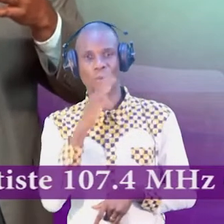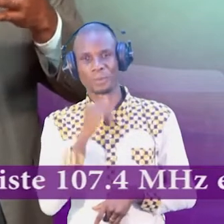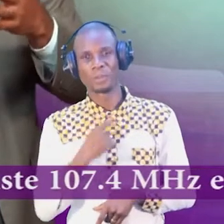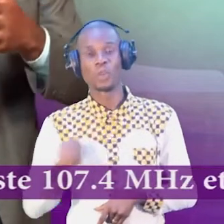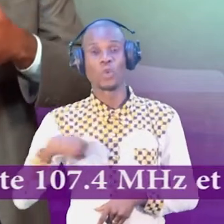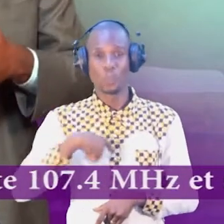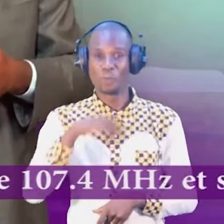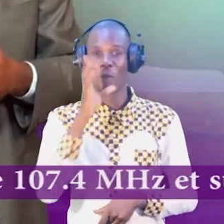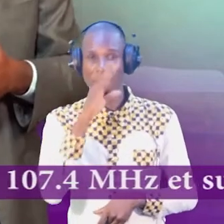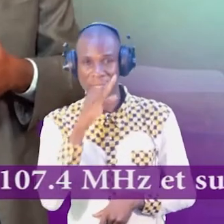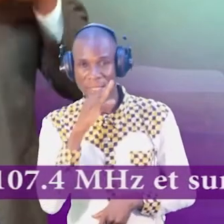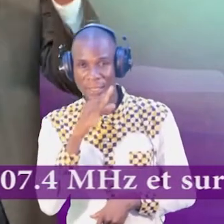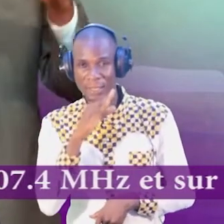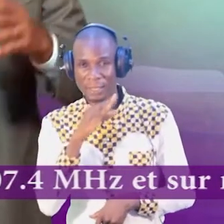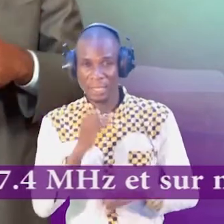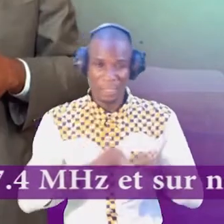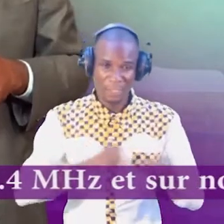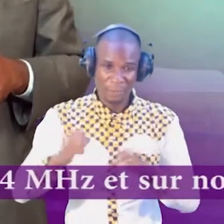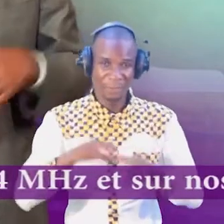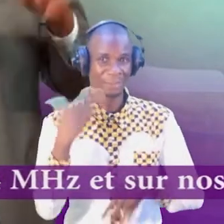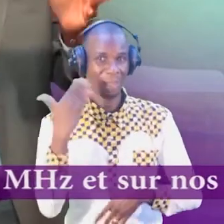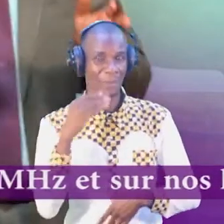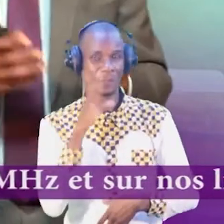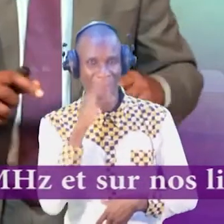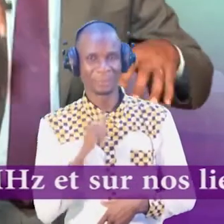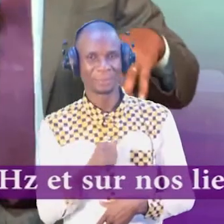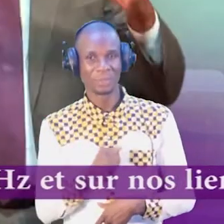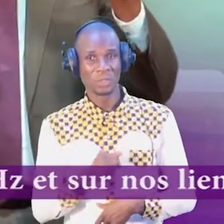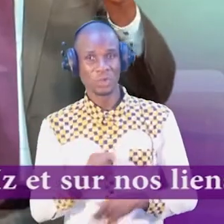to kokosa na ntina na ye. Tokoki kokosa na kotala.